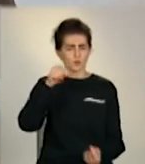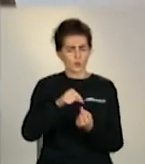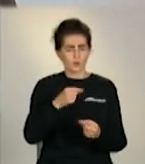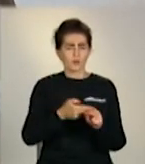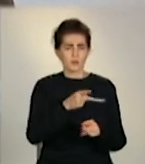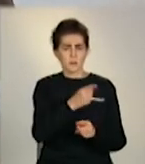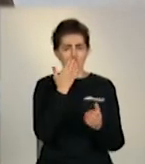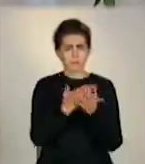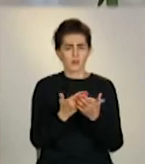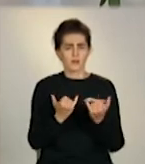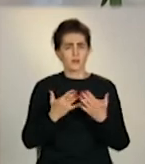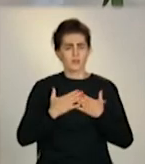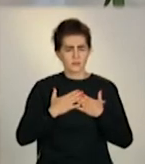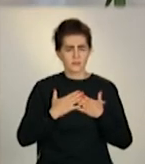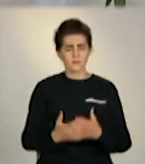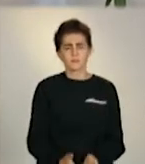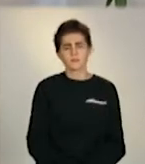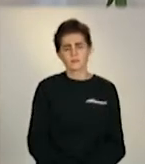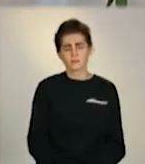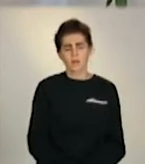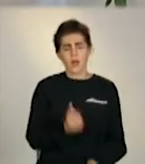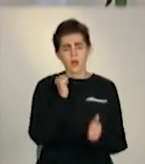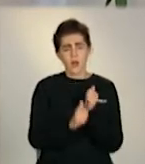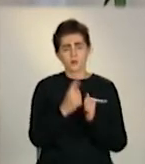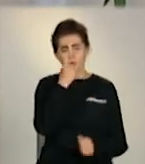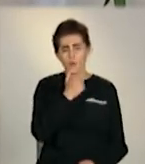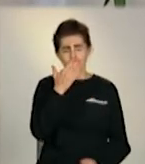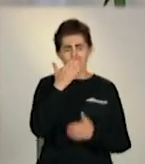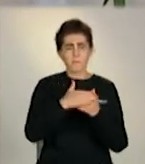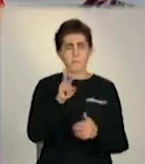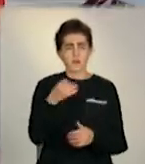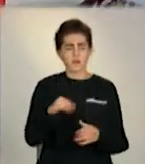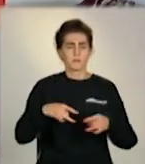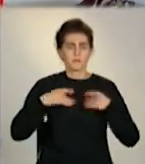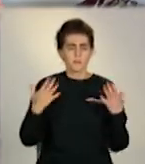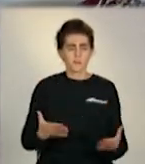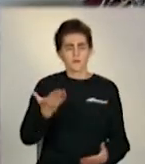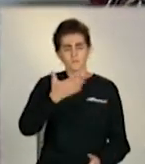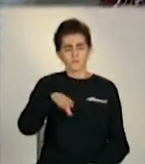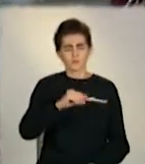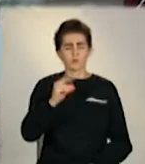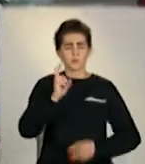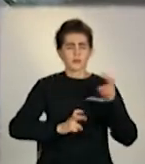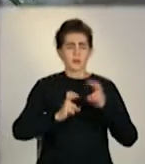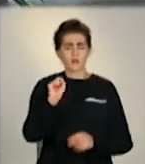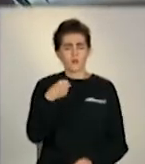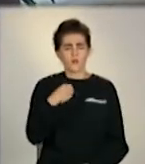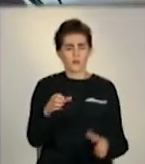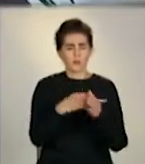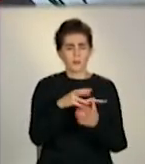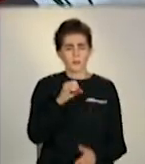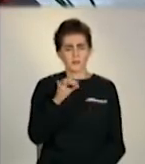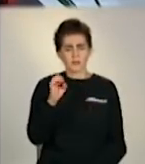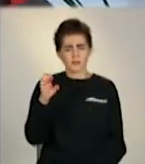вони показували для нас. Щорічно напередодні травневих пам'ятних днів представники комбінату «Азовсталь» групи «Метінвест»